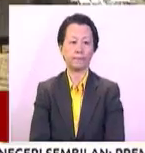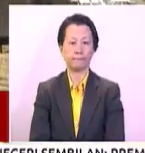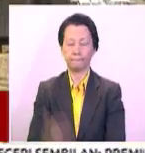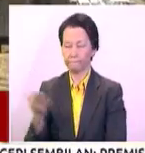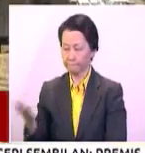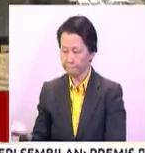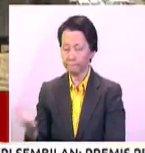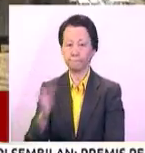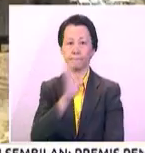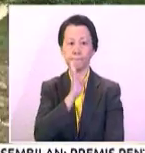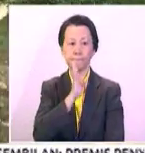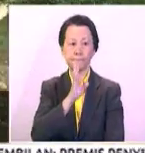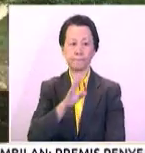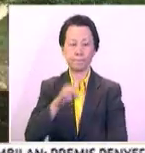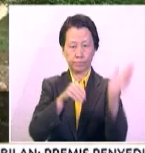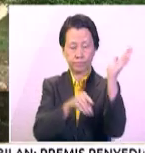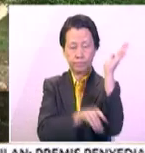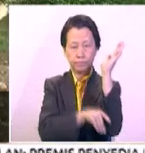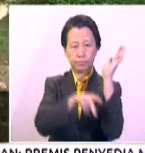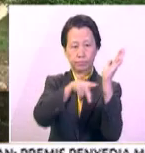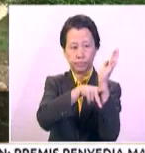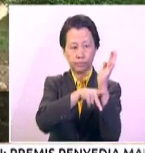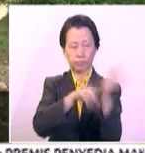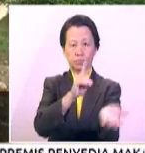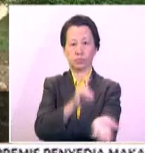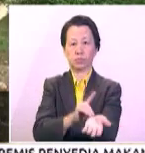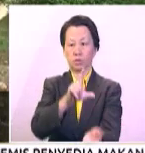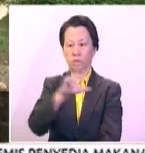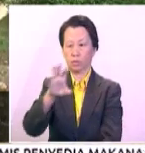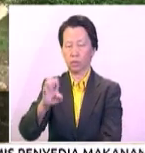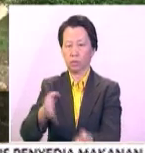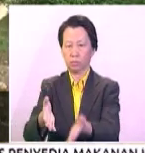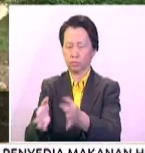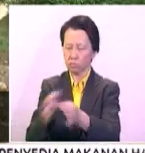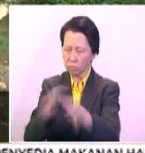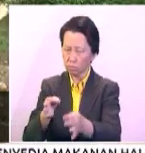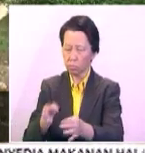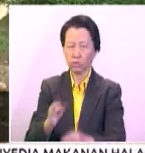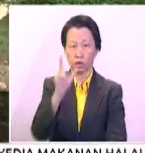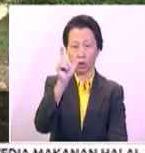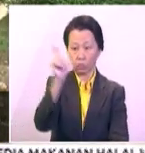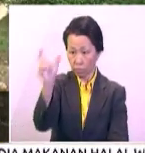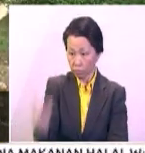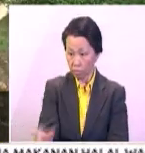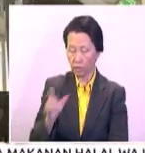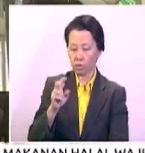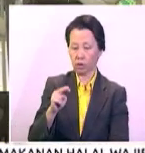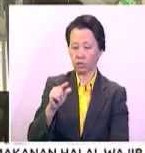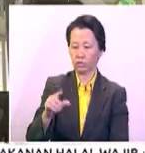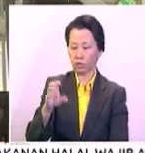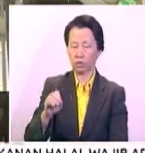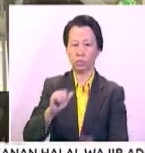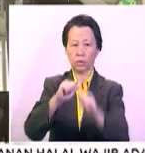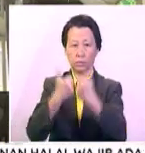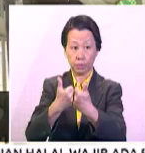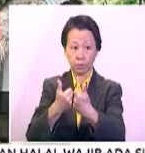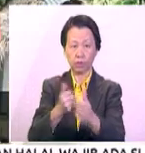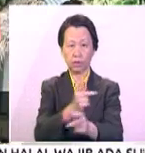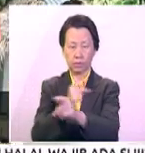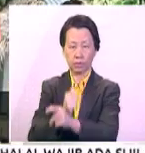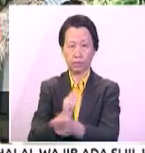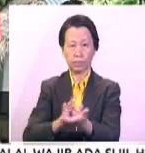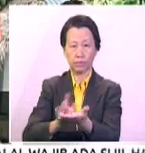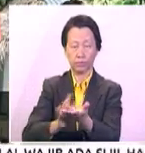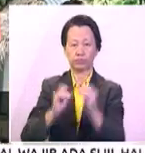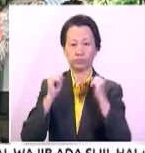Beliau berkata demikian di lobi parlimen. Dr. Lee mengulas gesaan sebuah badan bukan kerajaan NGO Persatuan Pengamal